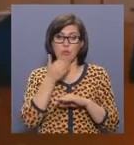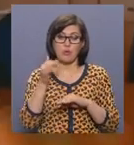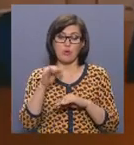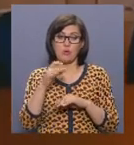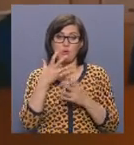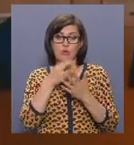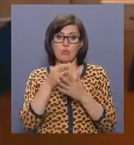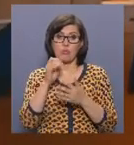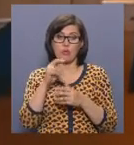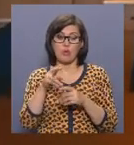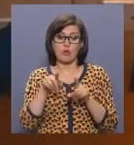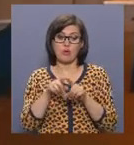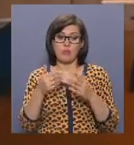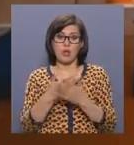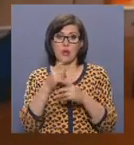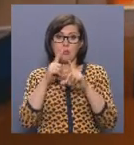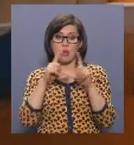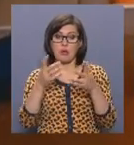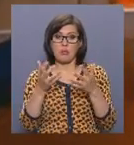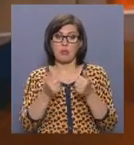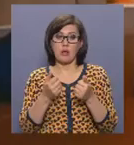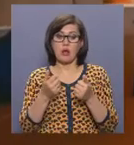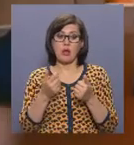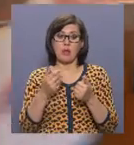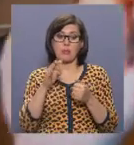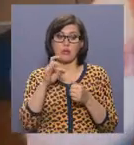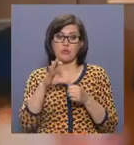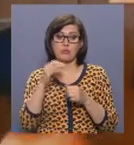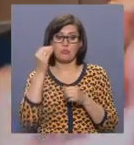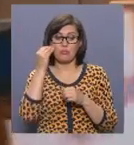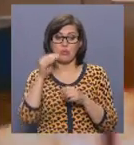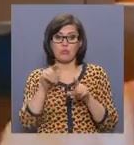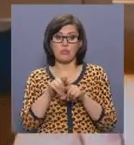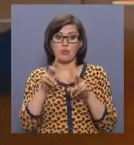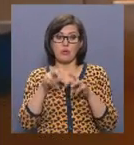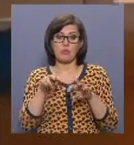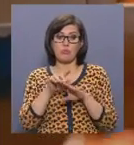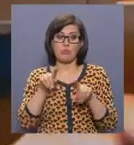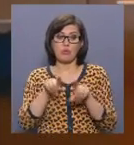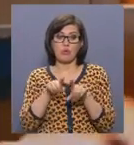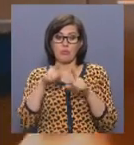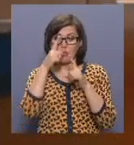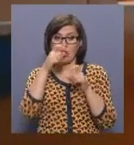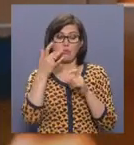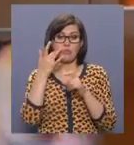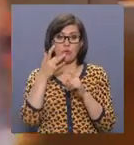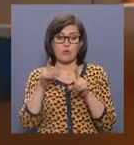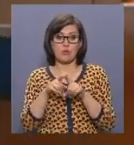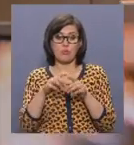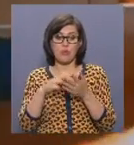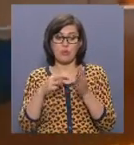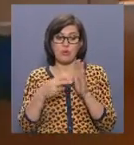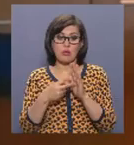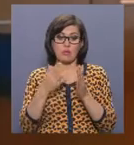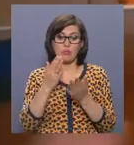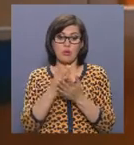блогымда жаңа ғимараттар қабылдағанда неліктен пандустардың сапасы тексерілмейтінін жариялап отыруда